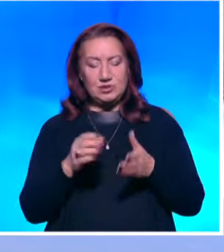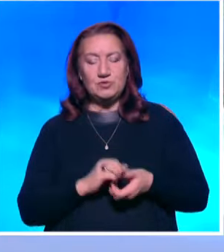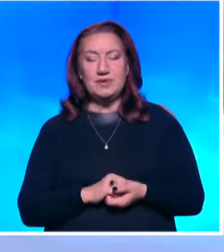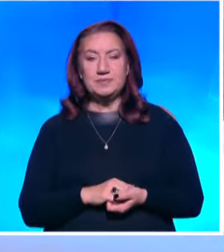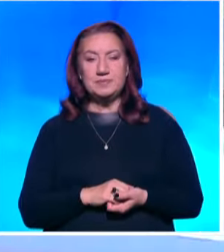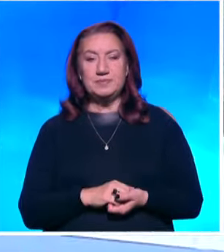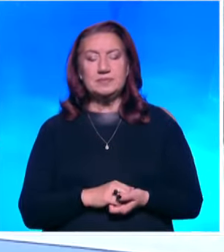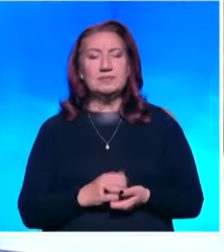власт и още политика